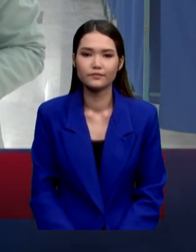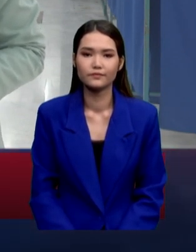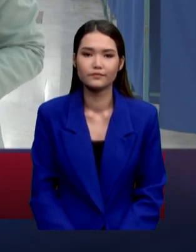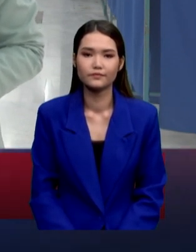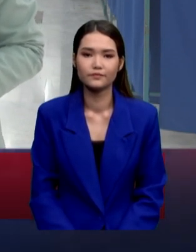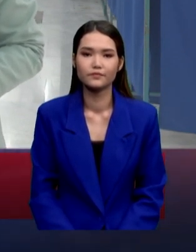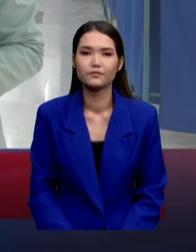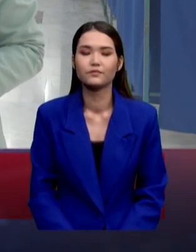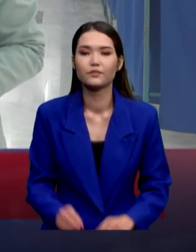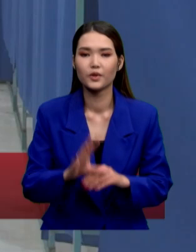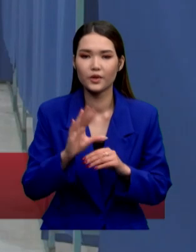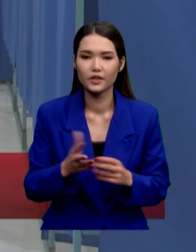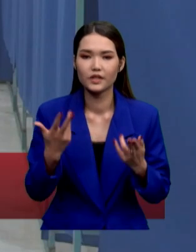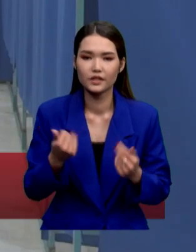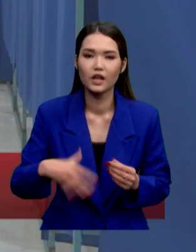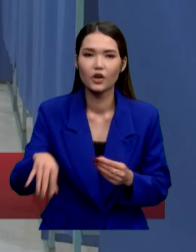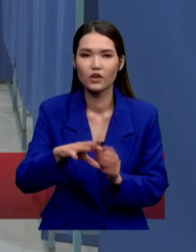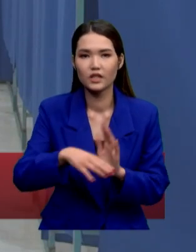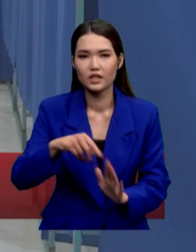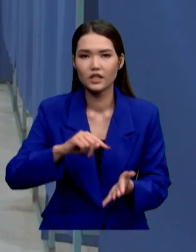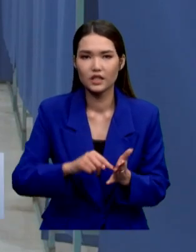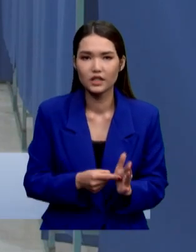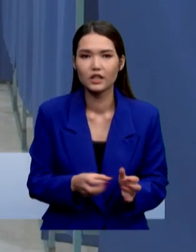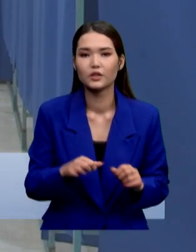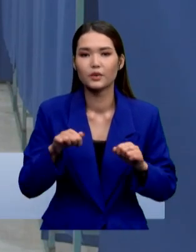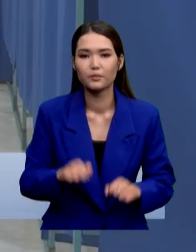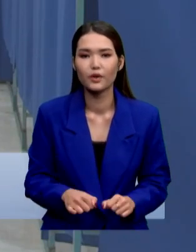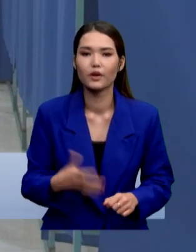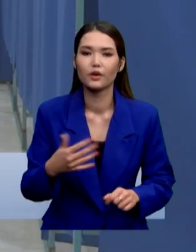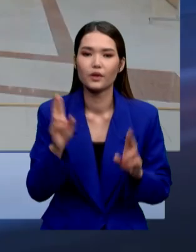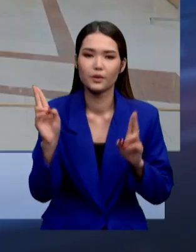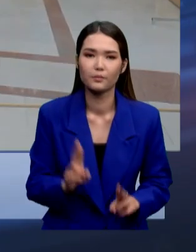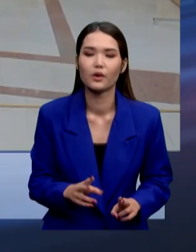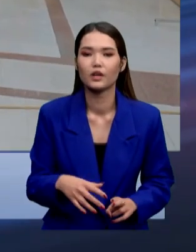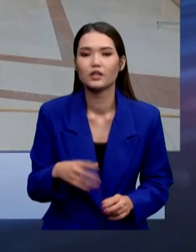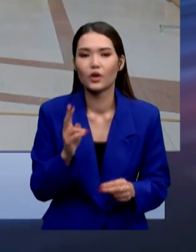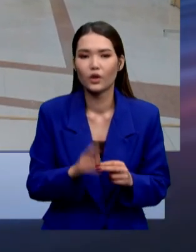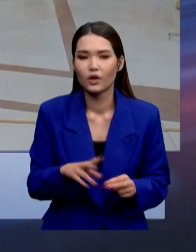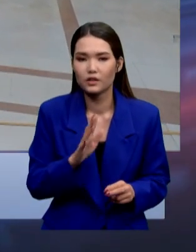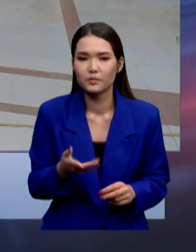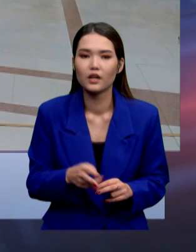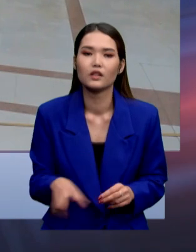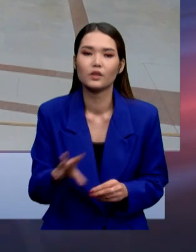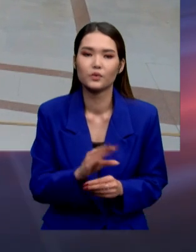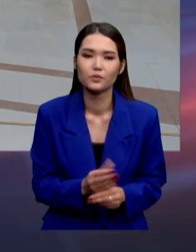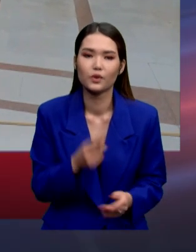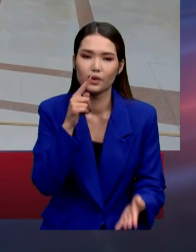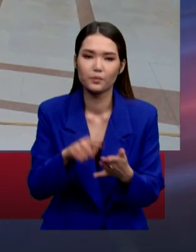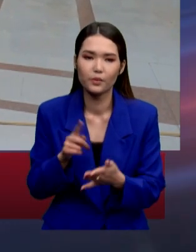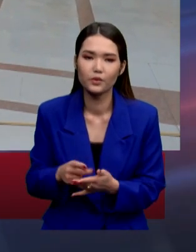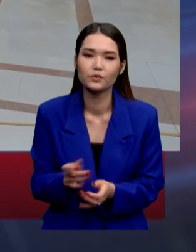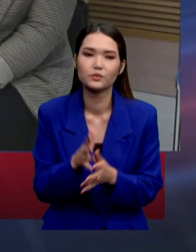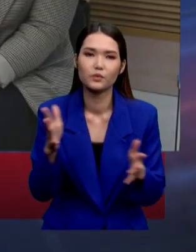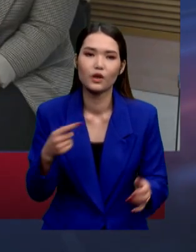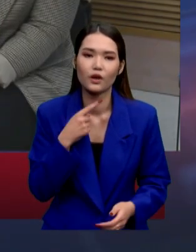Добрый вечер, Дмитрий. Да, на всех избирательных участках Атырау процесс голосования уже завершился. Скоро члены комиссии приступят к подсчету